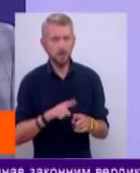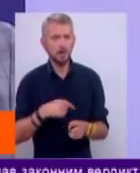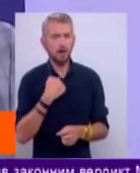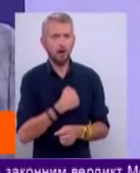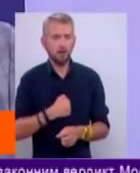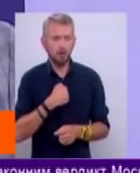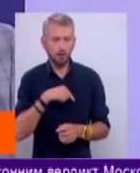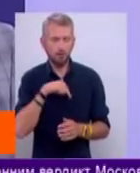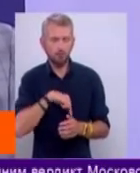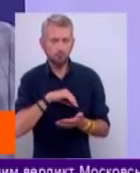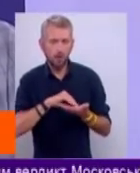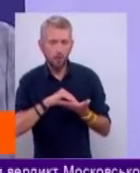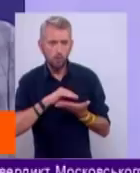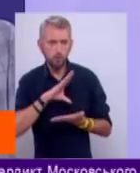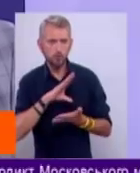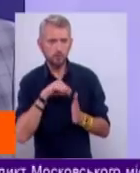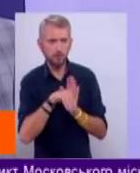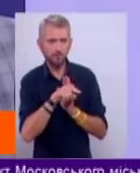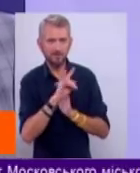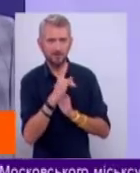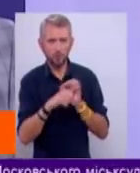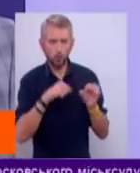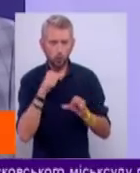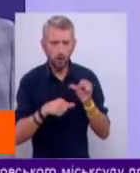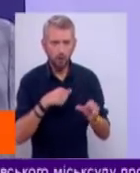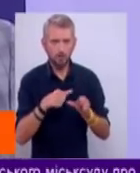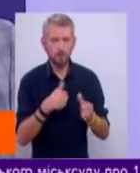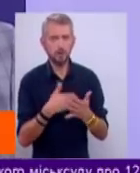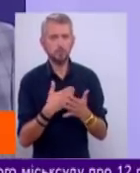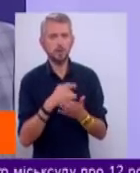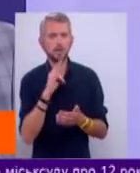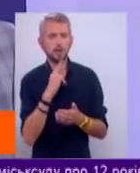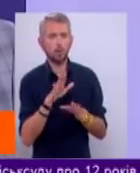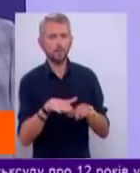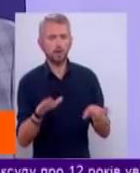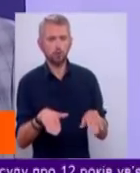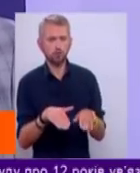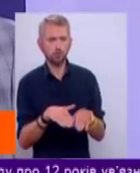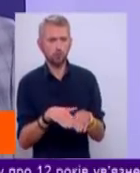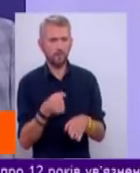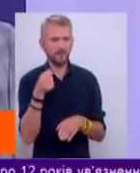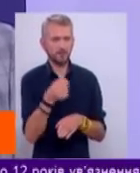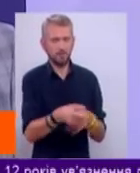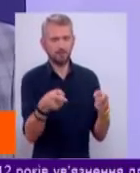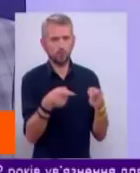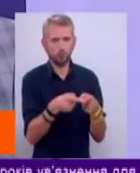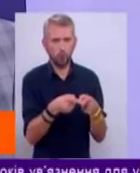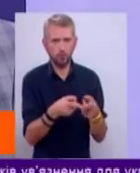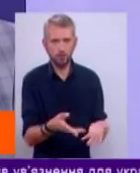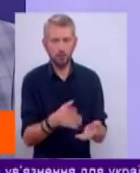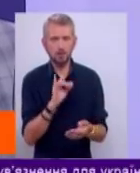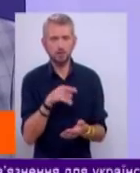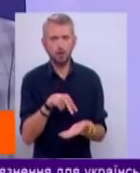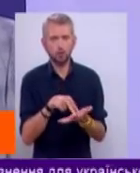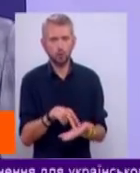агресія накопичується в ній з роками. Наприклад, дитину в садочку ставлять в куток. Дитина стоїть,